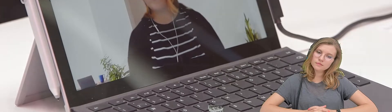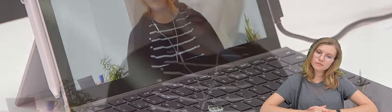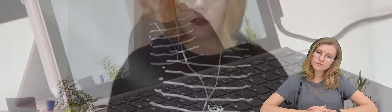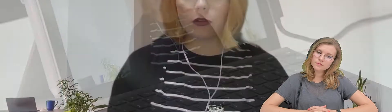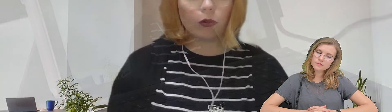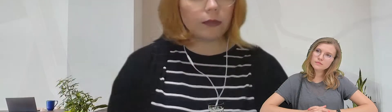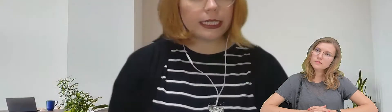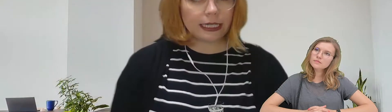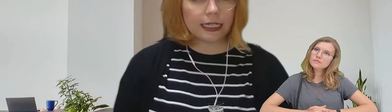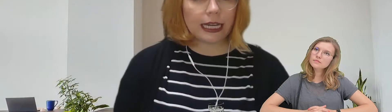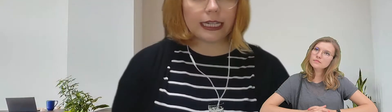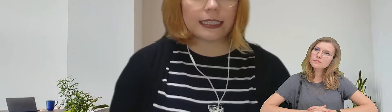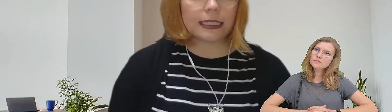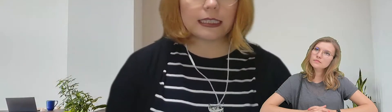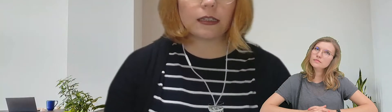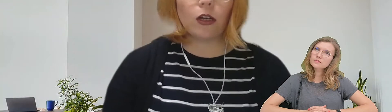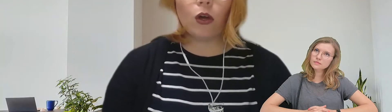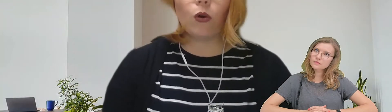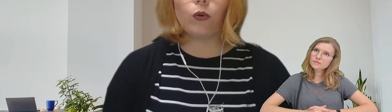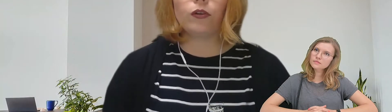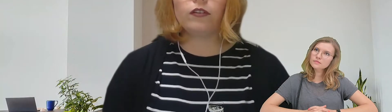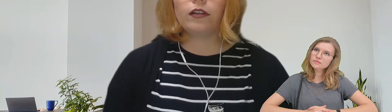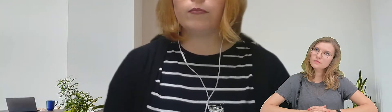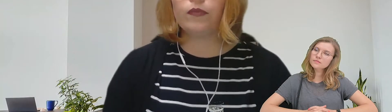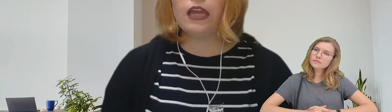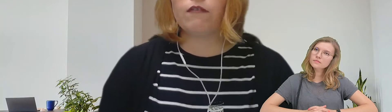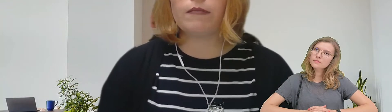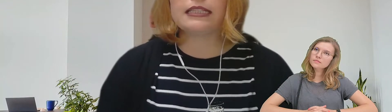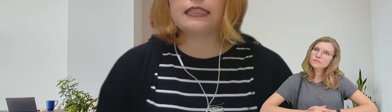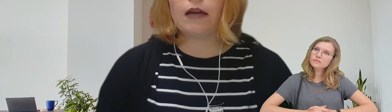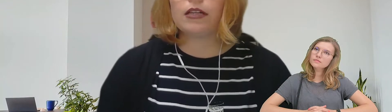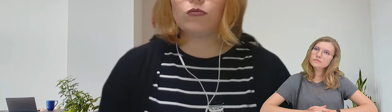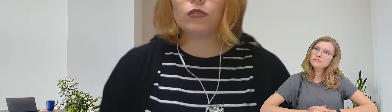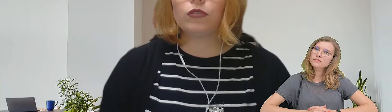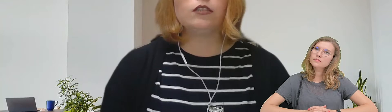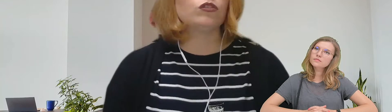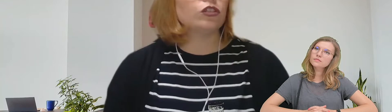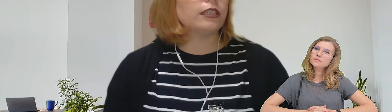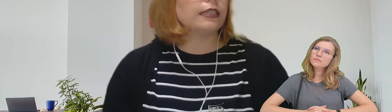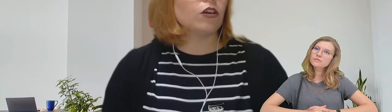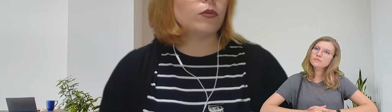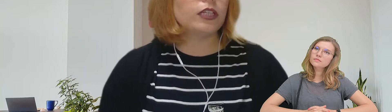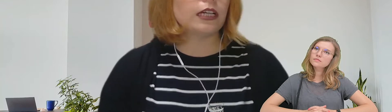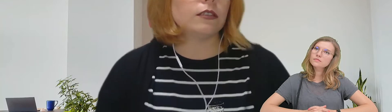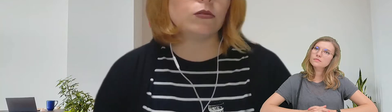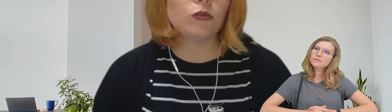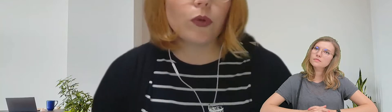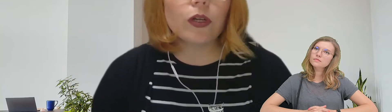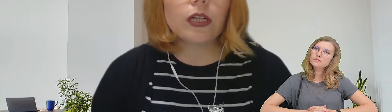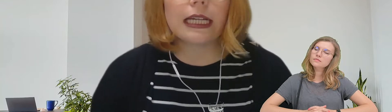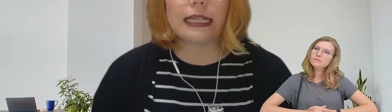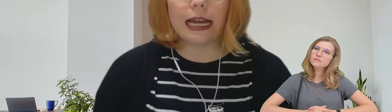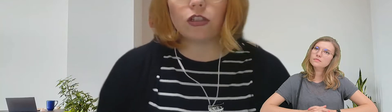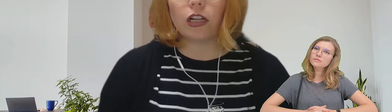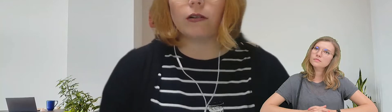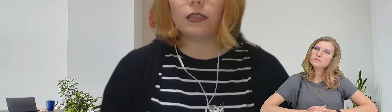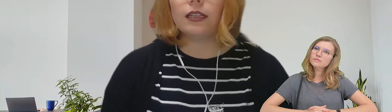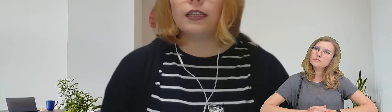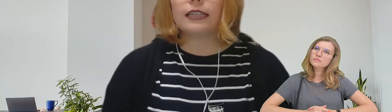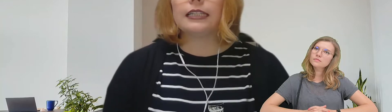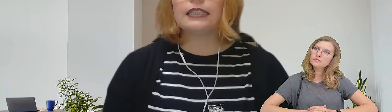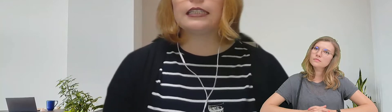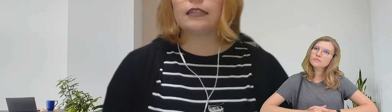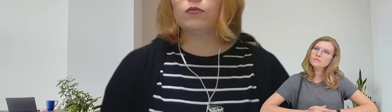zur Kommunikation im Internet eingesetzt. Mhm. Und wenn man sich da mal so die unterschiedlichen Kommunikationsmöglichkeiten